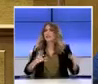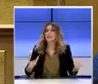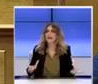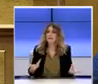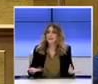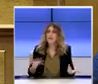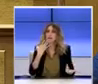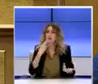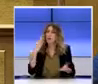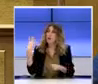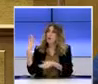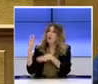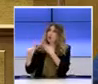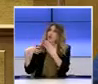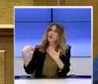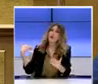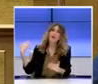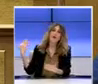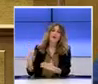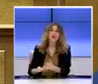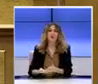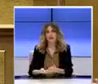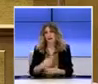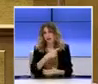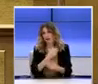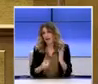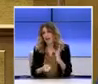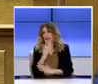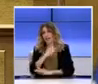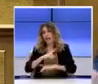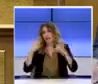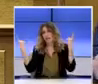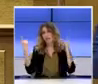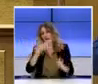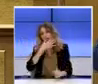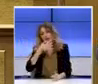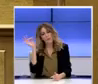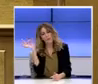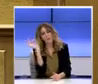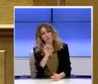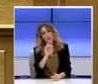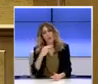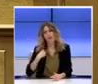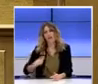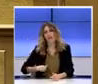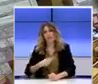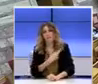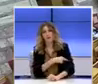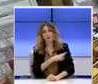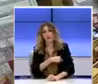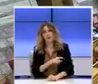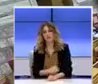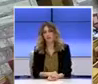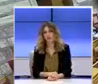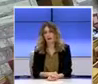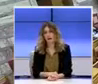συνεχίζεστε να βρίσκεστε απέναντι στη δημόσια υγεία και όποιον τη στηρίζει και την υπηρετεί.